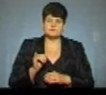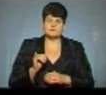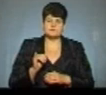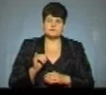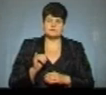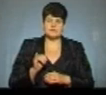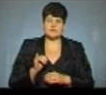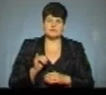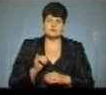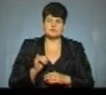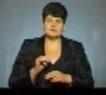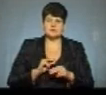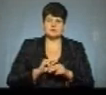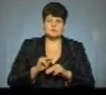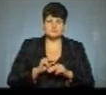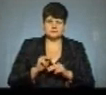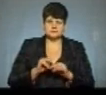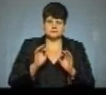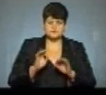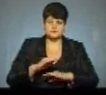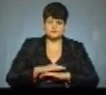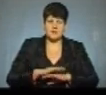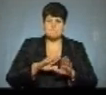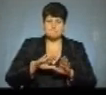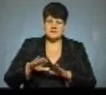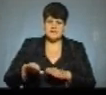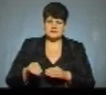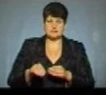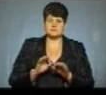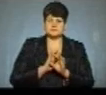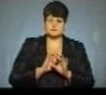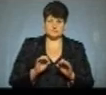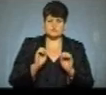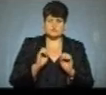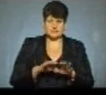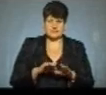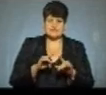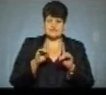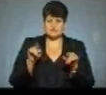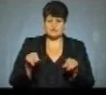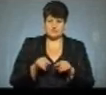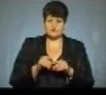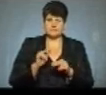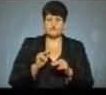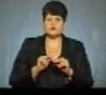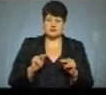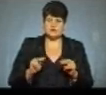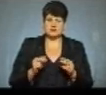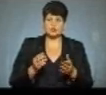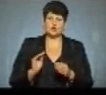методики викладання предмета. Після успішного проходження сертифікації вчитель отримує ще